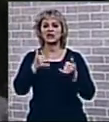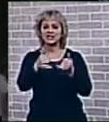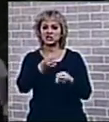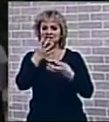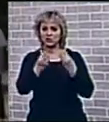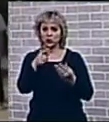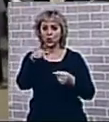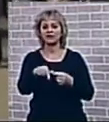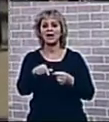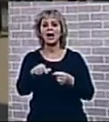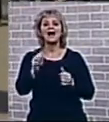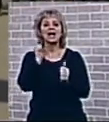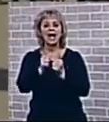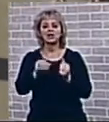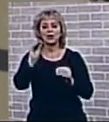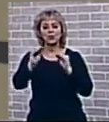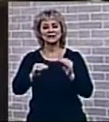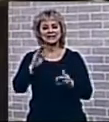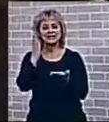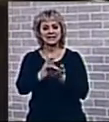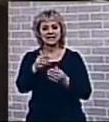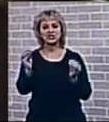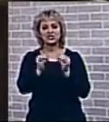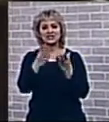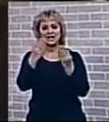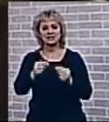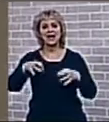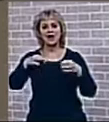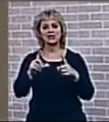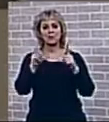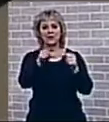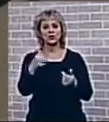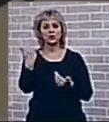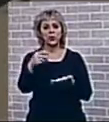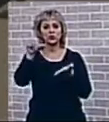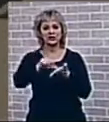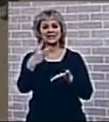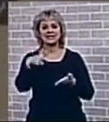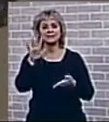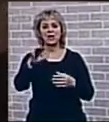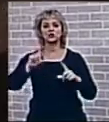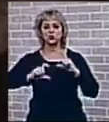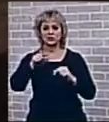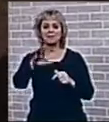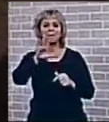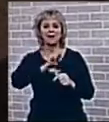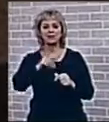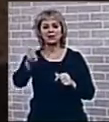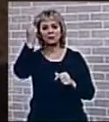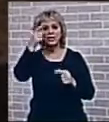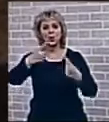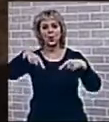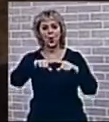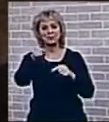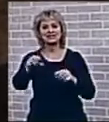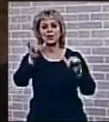возложением цветов. А в каждом пункте назначения 10-дневного автопробега его участники, 35 студентов, побывают в мемориальных